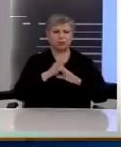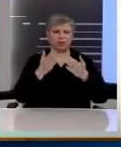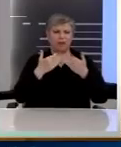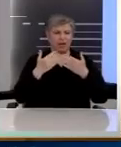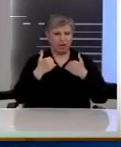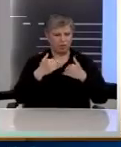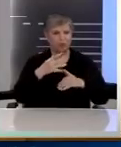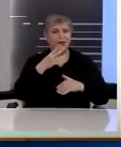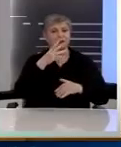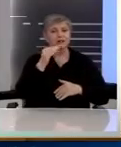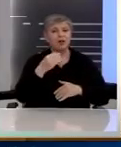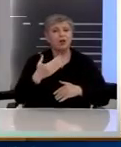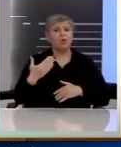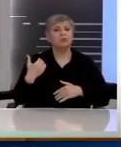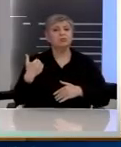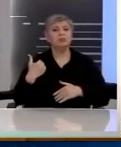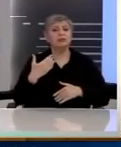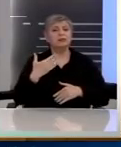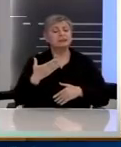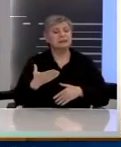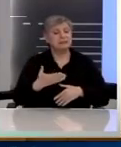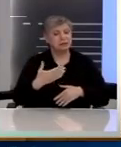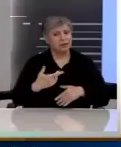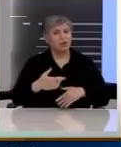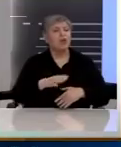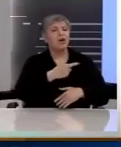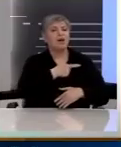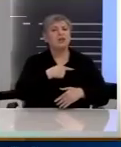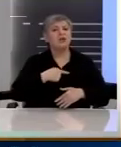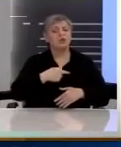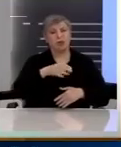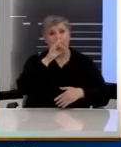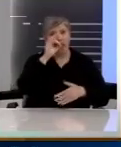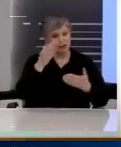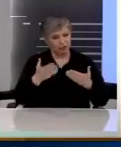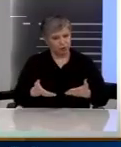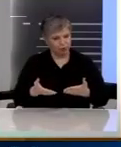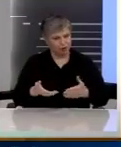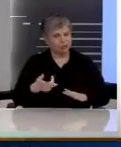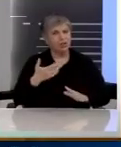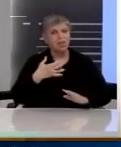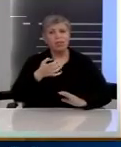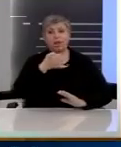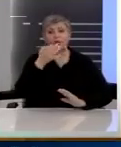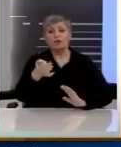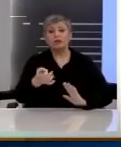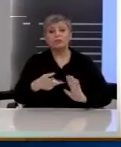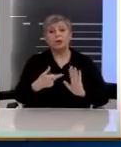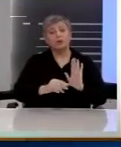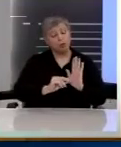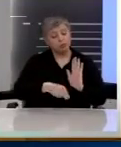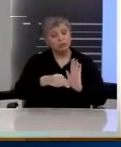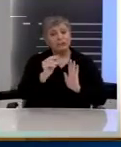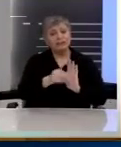ο κύριος αρχηγός, το σέβομαι σε έναν πρώην αρχηγό της αστυνομίας. Πάρτε να δείτε τη σύμβαση για τα